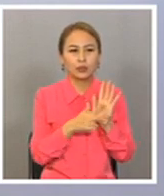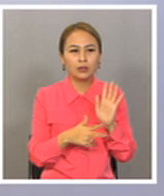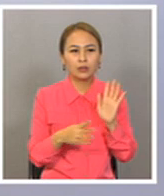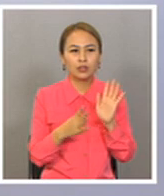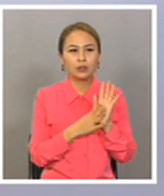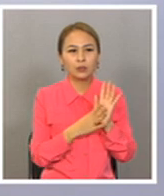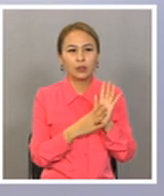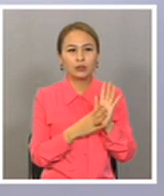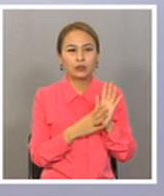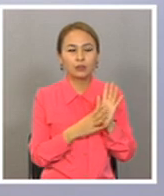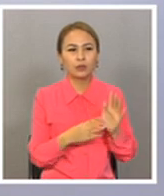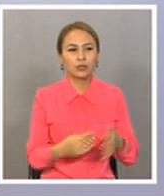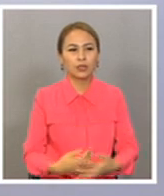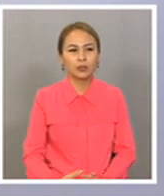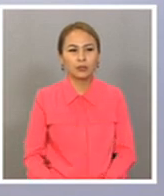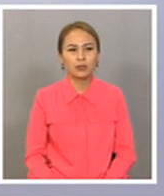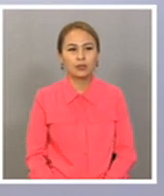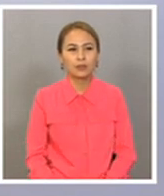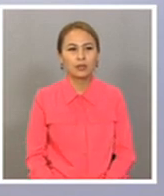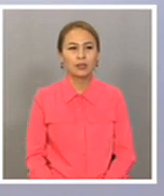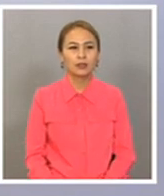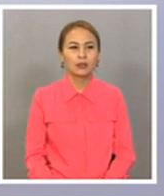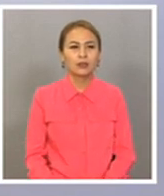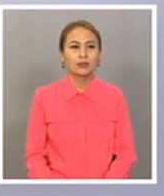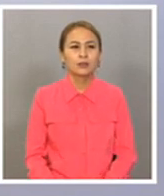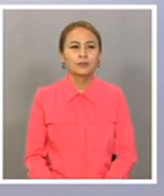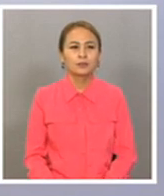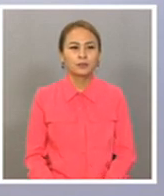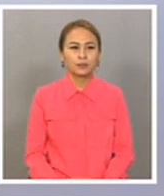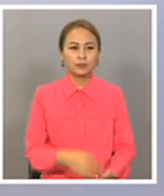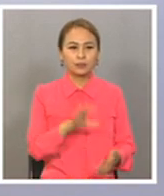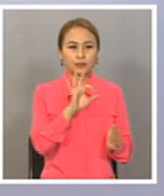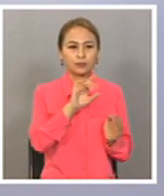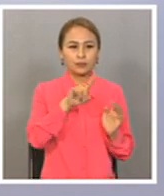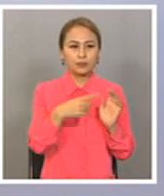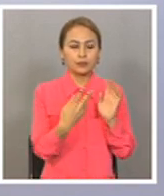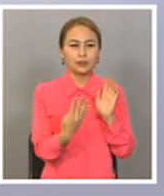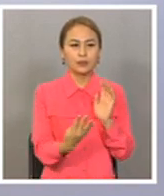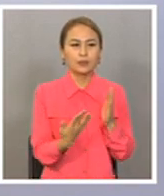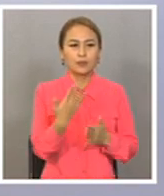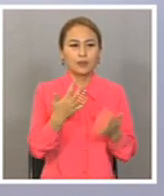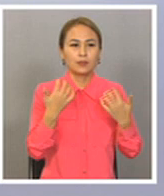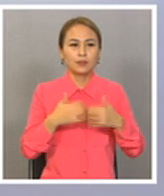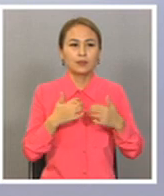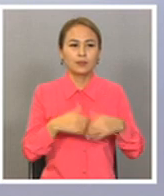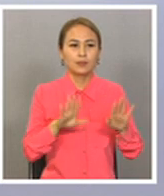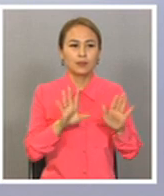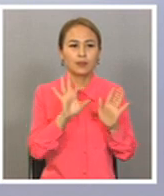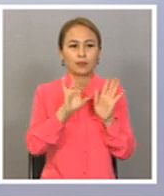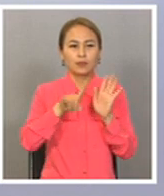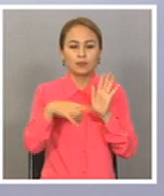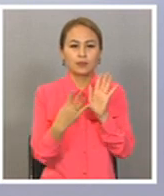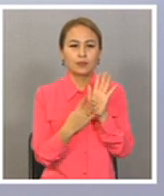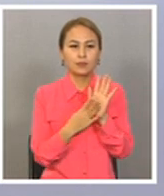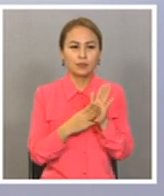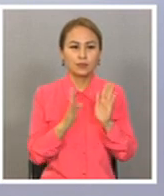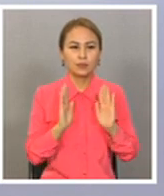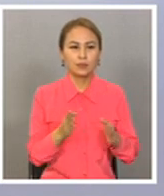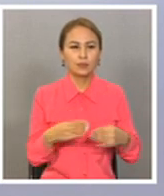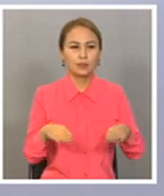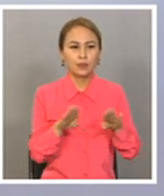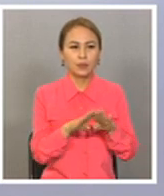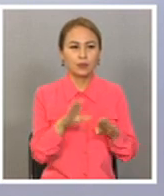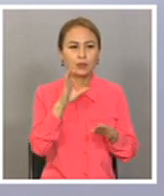қадам аттаймыз. Ал 9 қадамды 0 бүтін 10-нан 1-ден есептейтін болсақ, 0 бүтін 10-нан 9 шығады. Сонда C